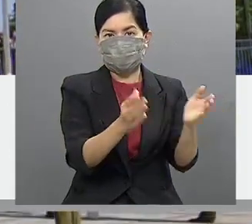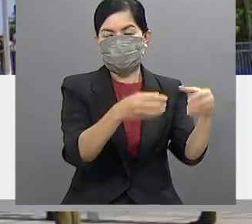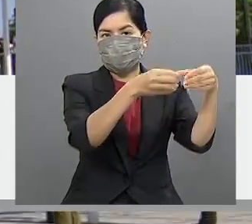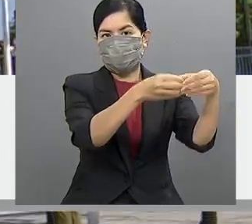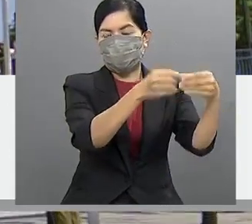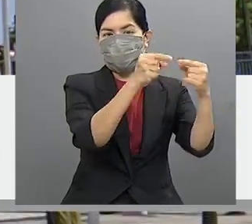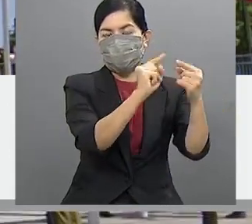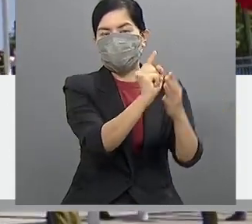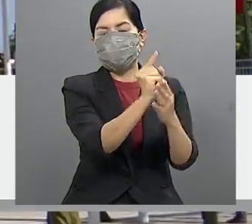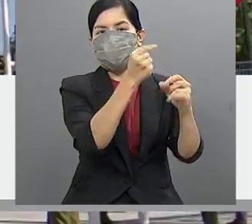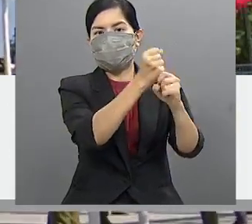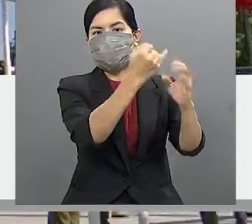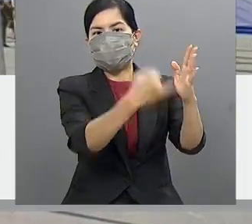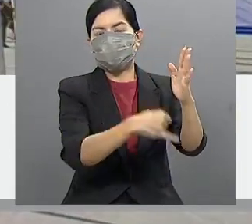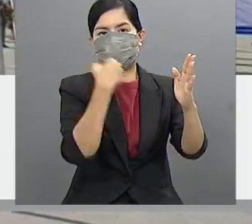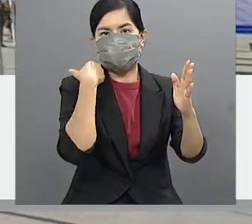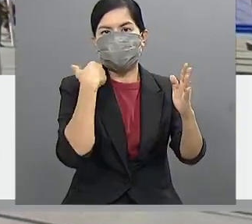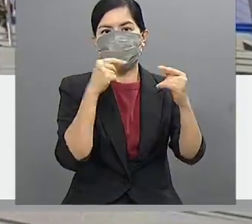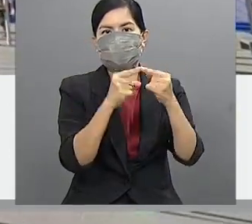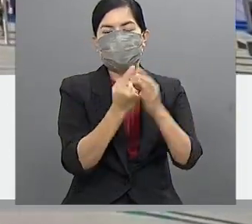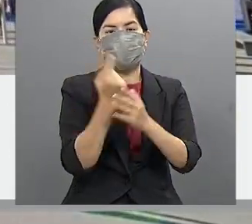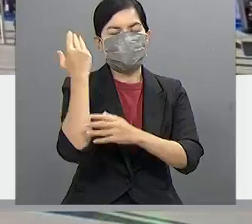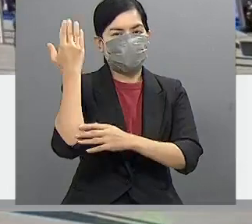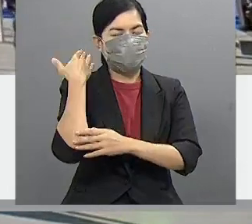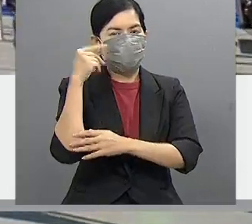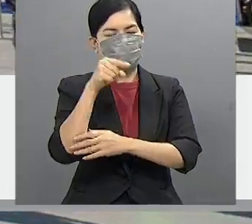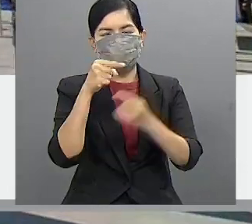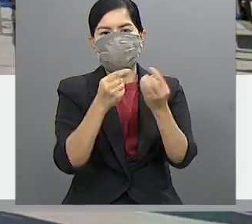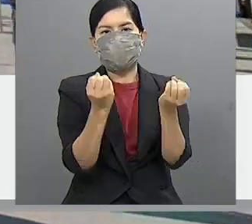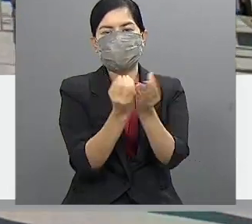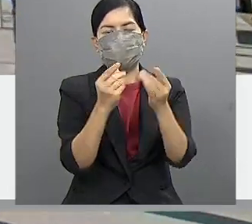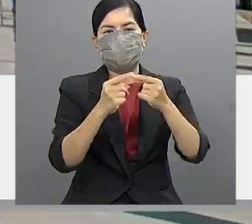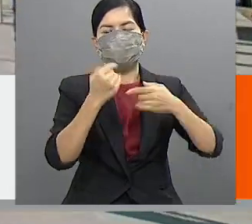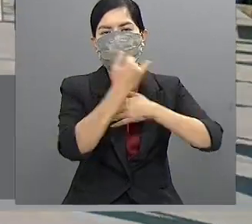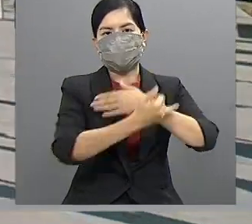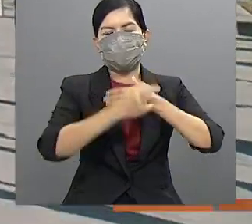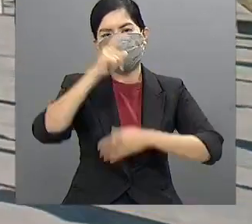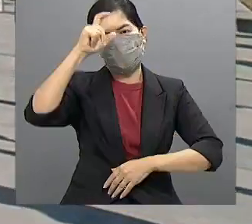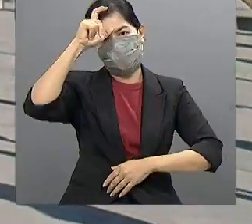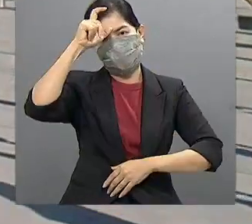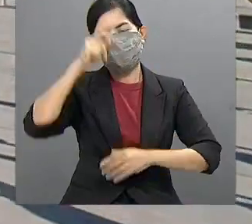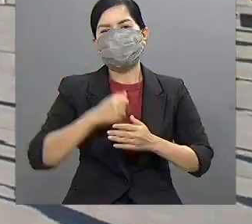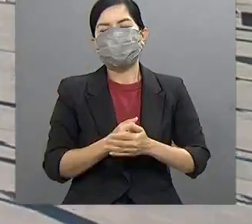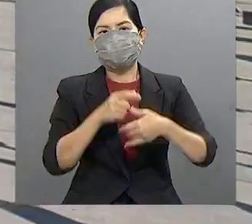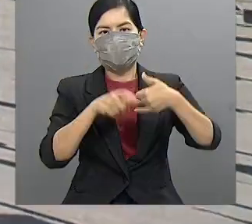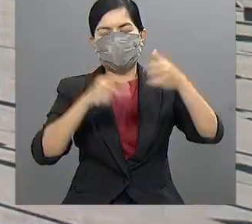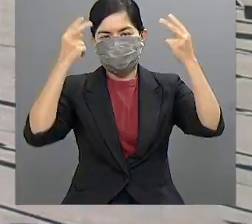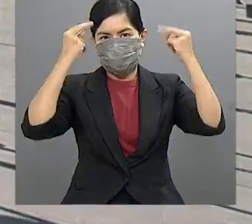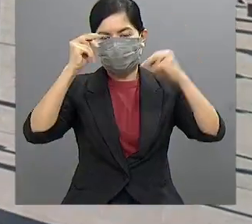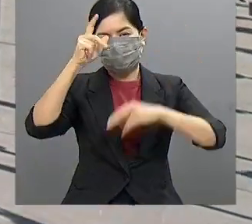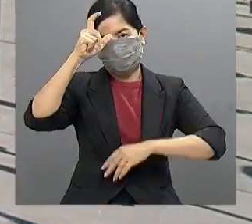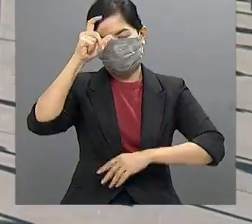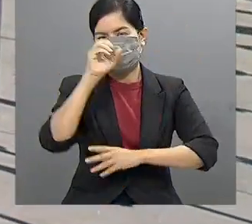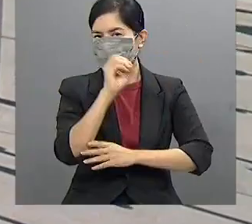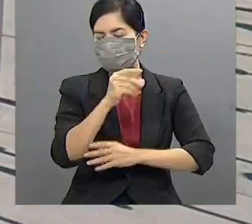ที่พุ่งเป้าโจมตีกองทัพตุรกีมาโดยตลอดผู้นำตุรกีชี้ว่าเป็นการกระทำที่ยอมรับไม่ได้ค่ะและ